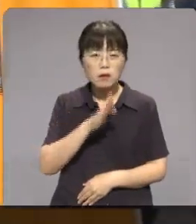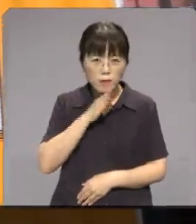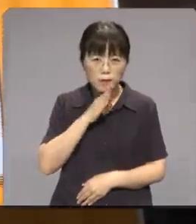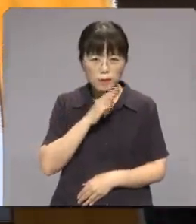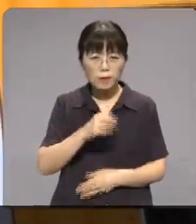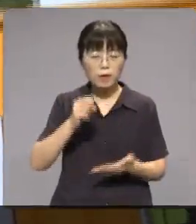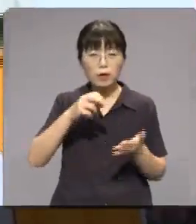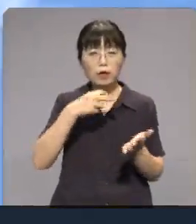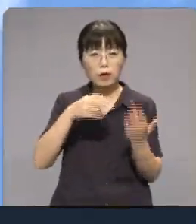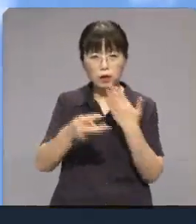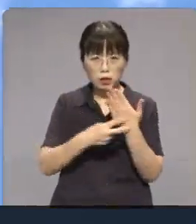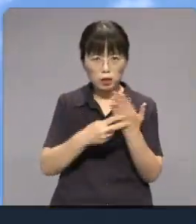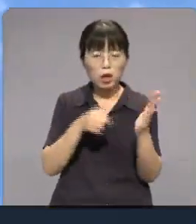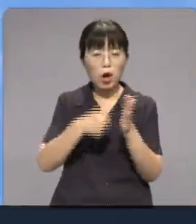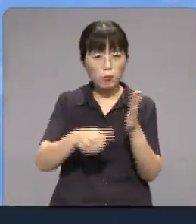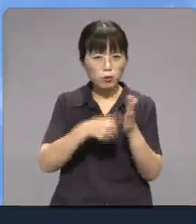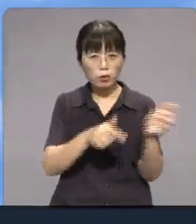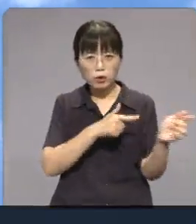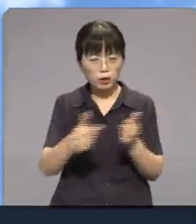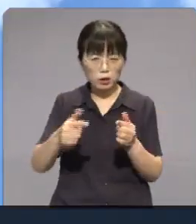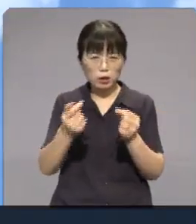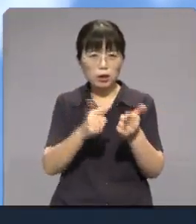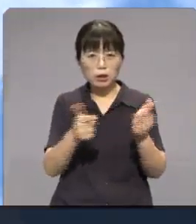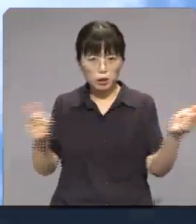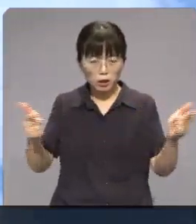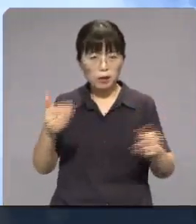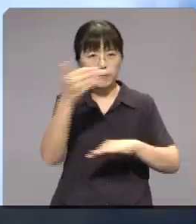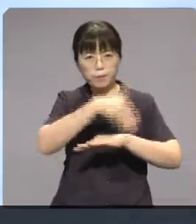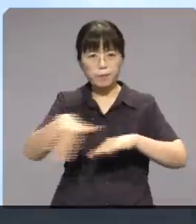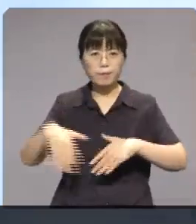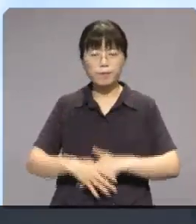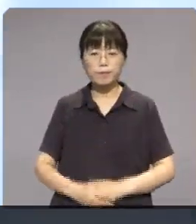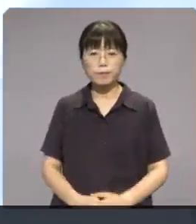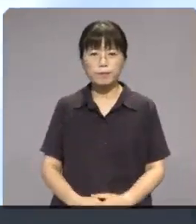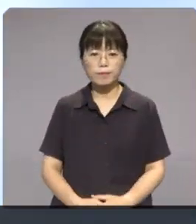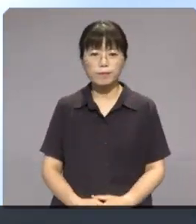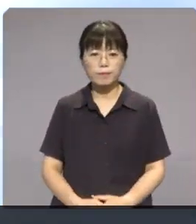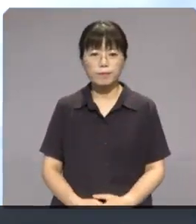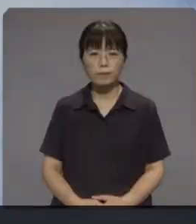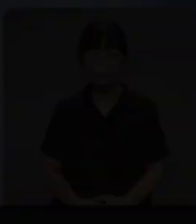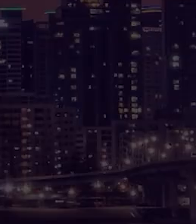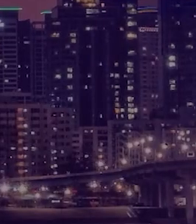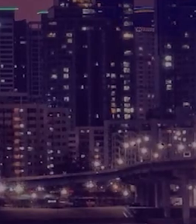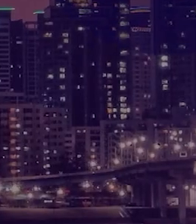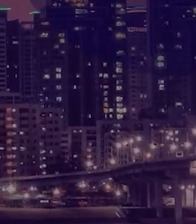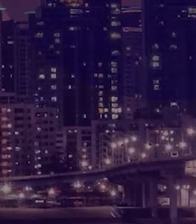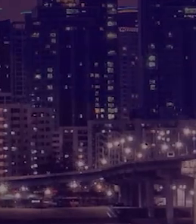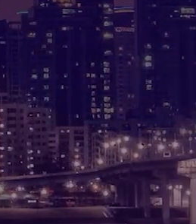의료품 등 배송 분야를 다각화할 방침입니다. OBS 뉴스 이정현입니다.